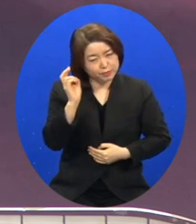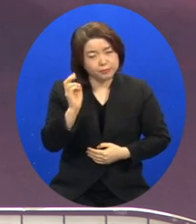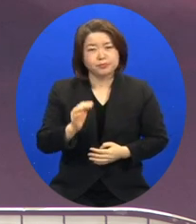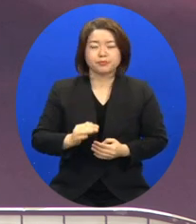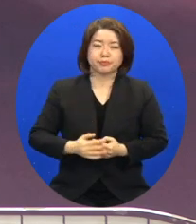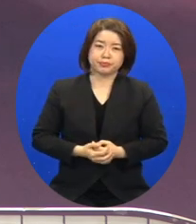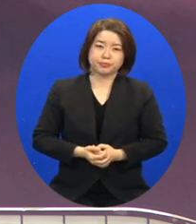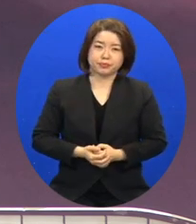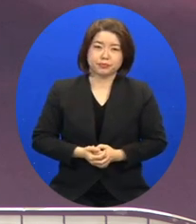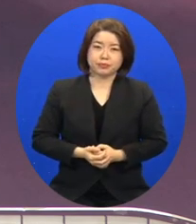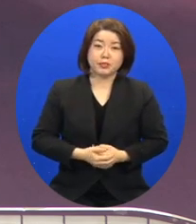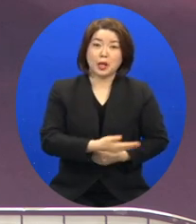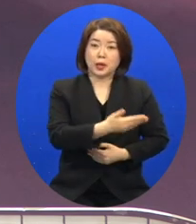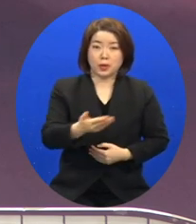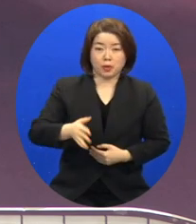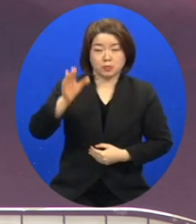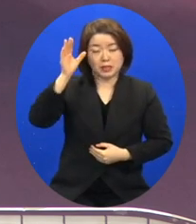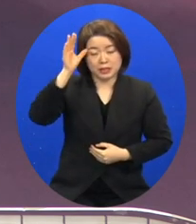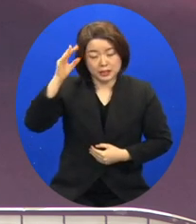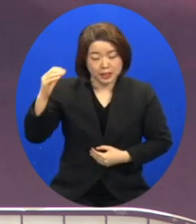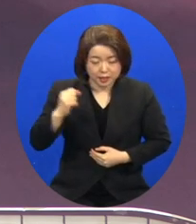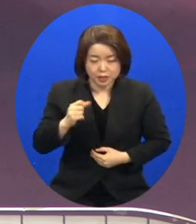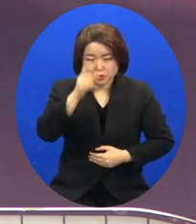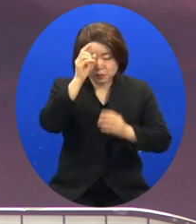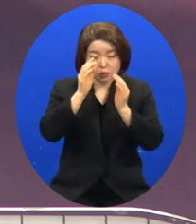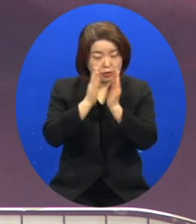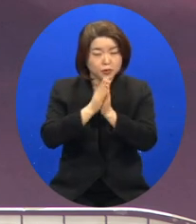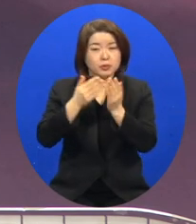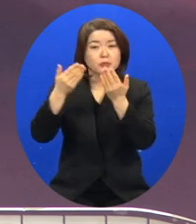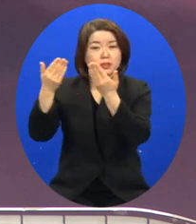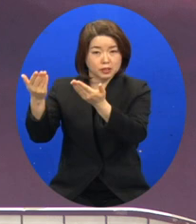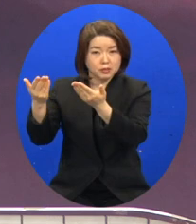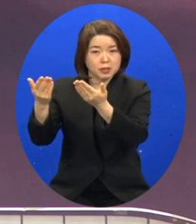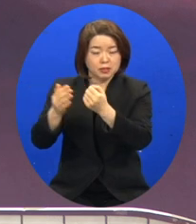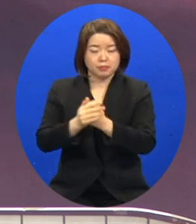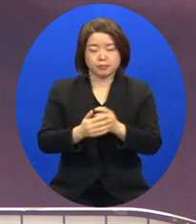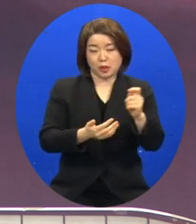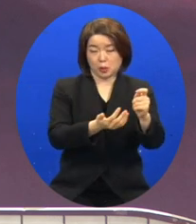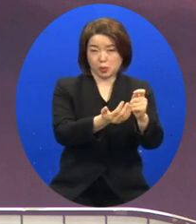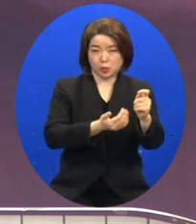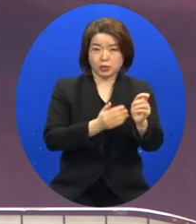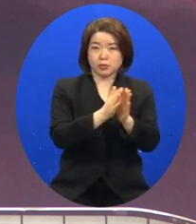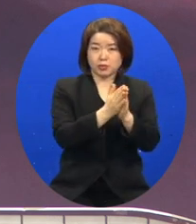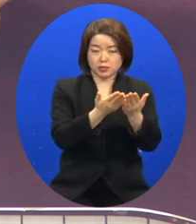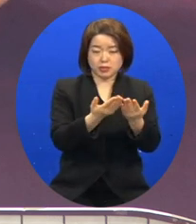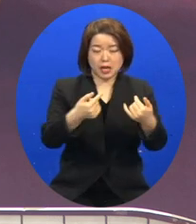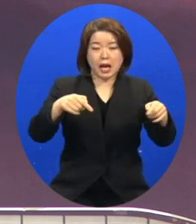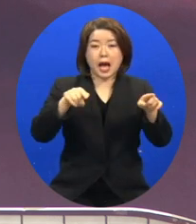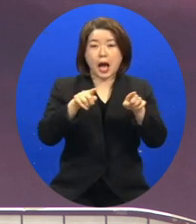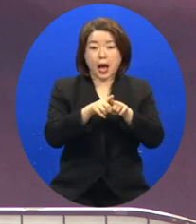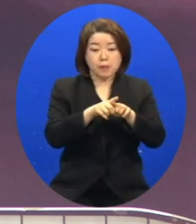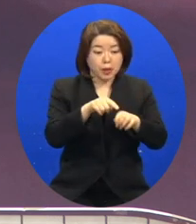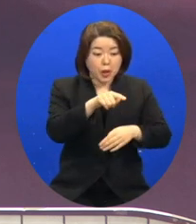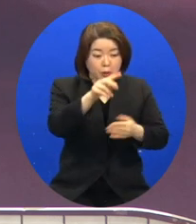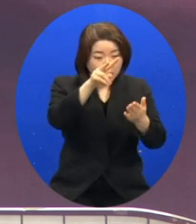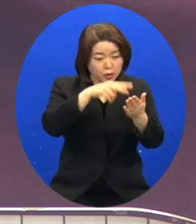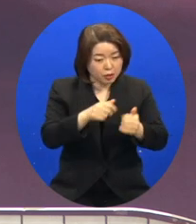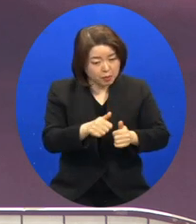여러분 정말 기대도 가지고 기도도 하면서 고린도 전서를 한번 같이 따라가 보십시오